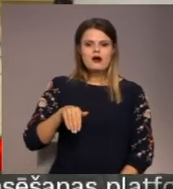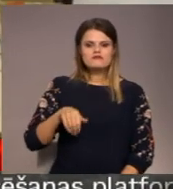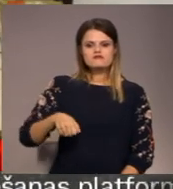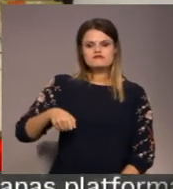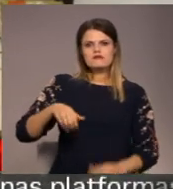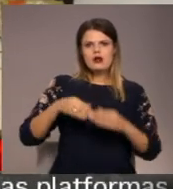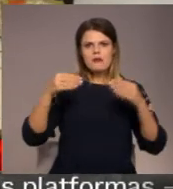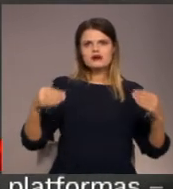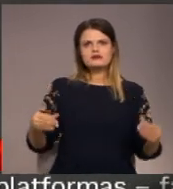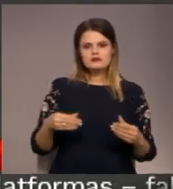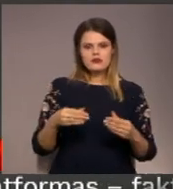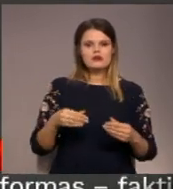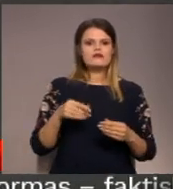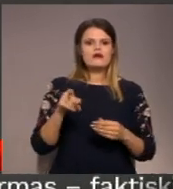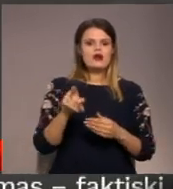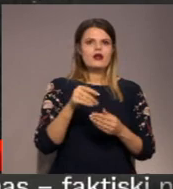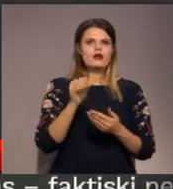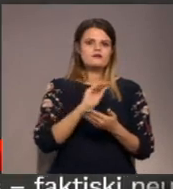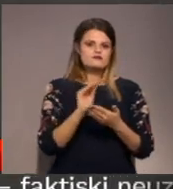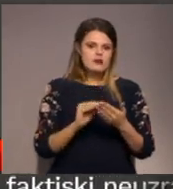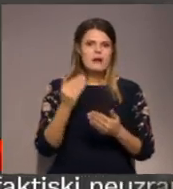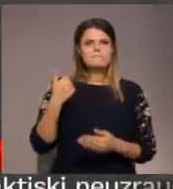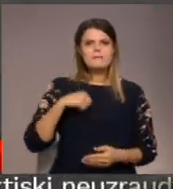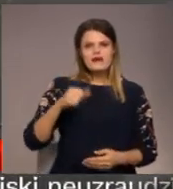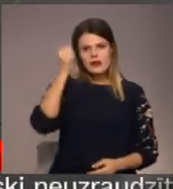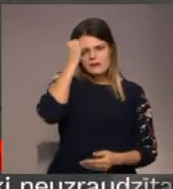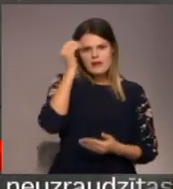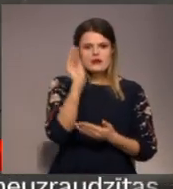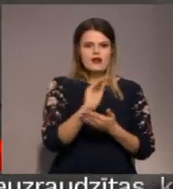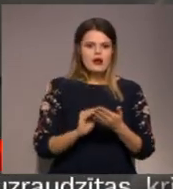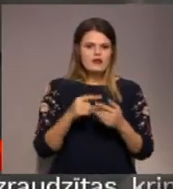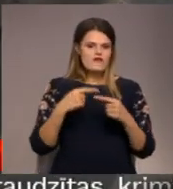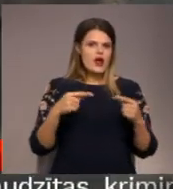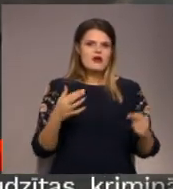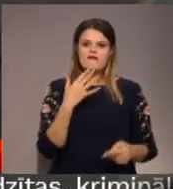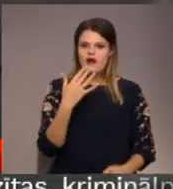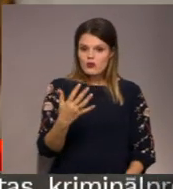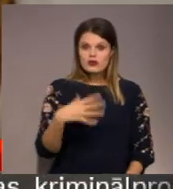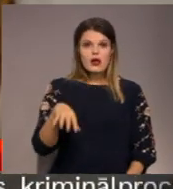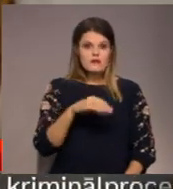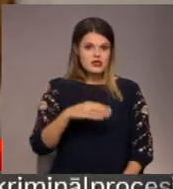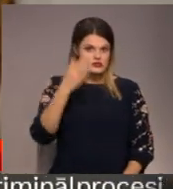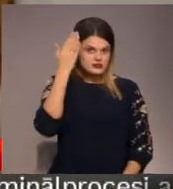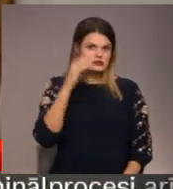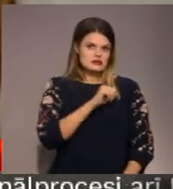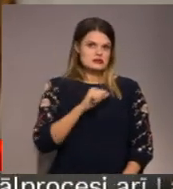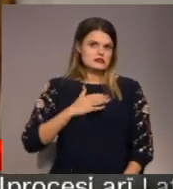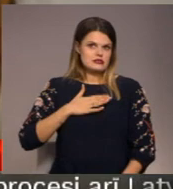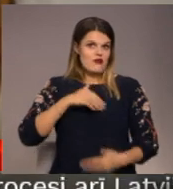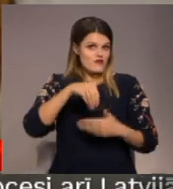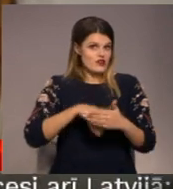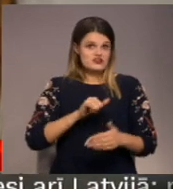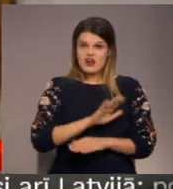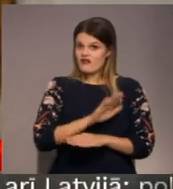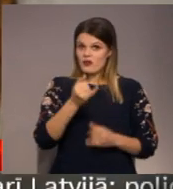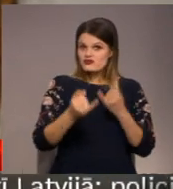ar iniciāļiem. Meitas piemiņas klāde vairākās valodās. Nu, ir jau tā, ja mēs savu vēsturi